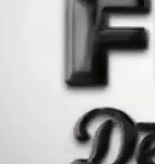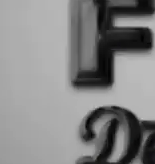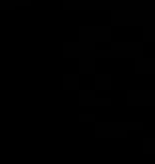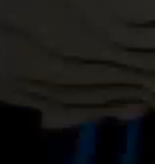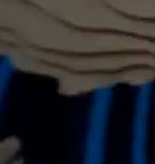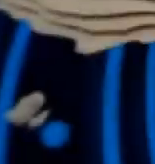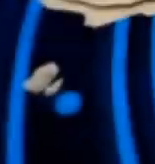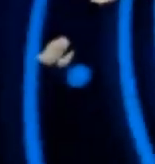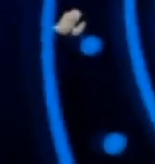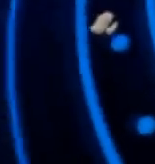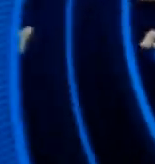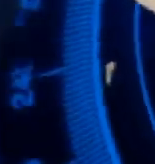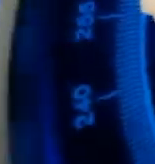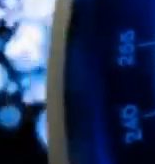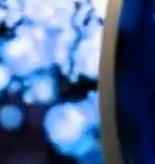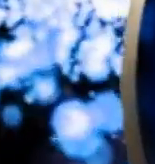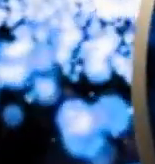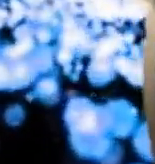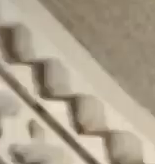की धड़कन.